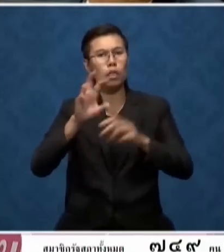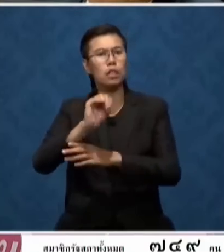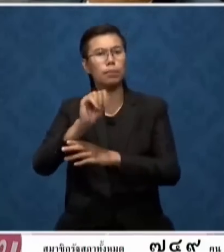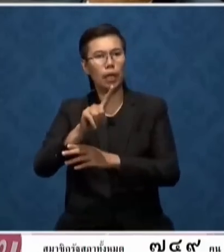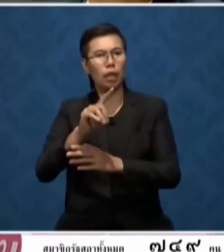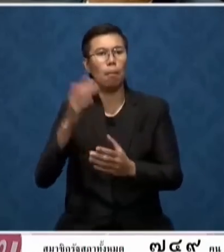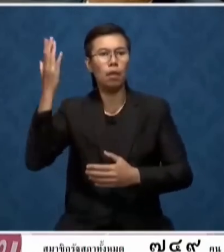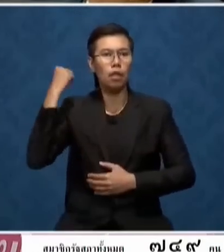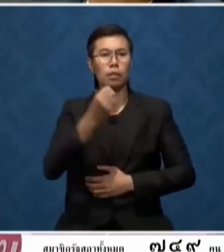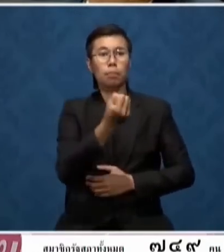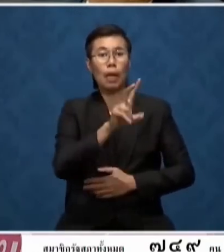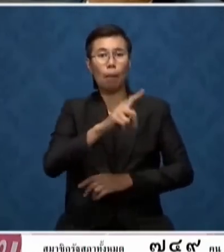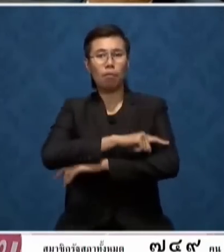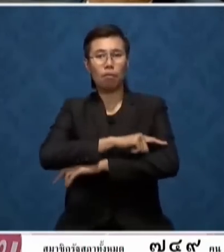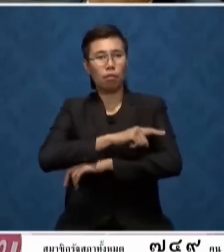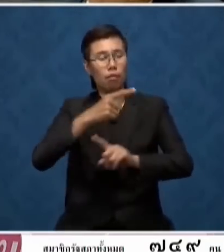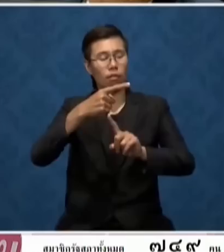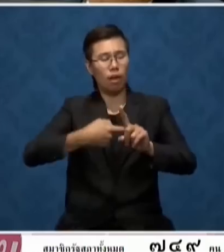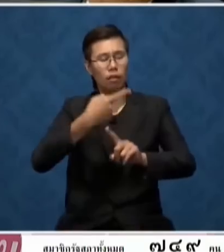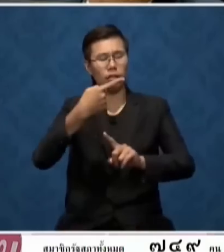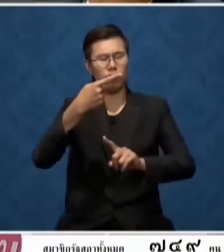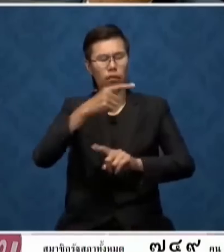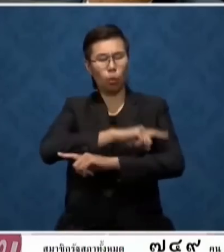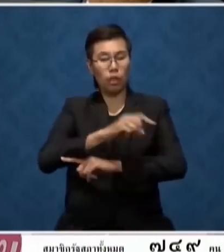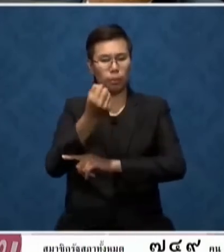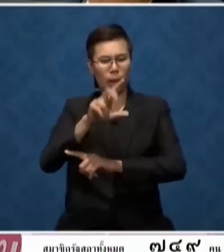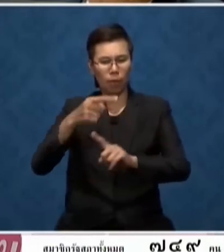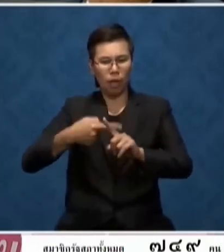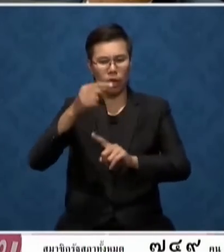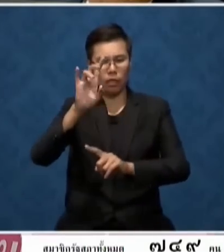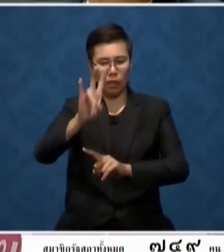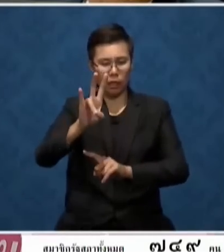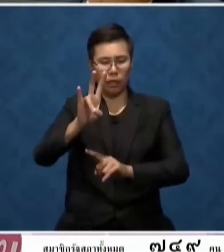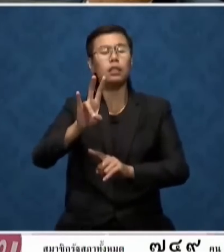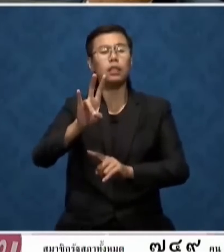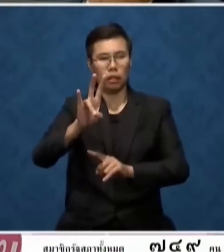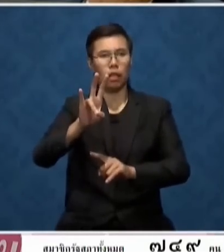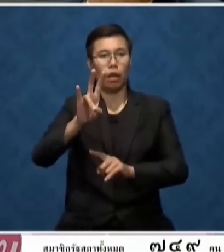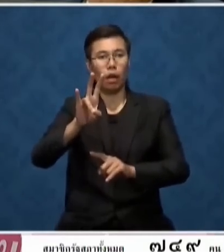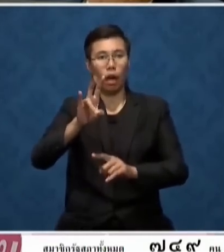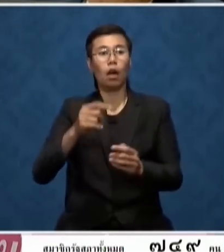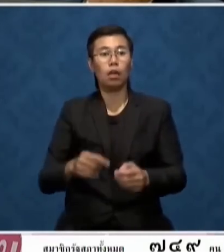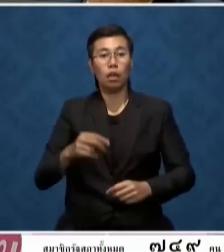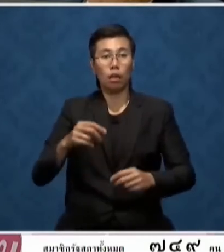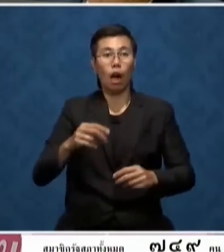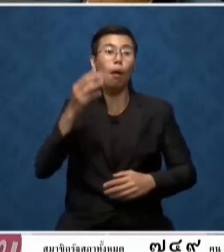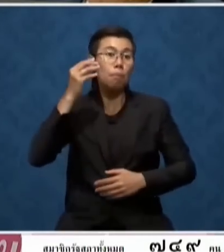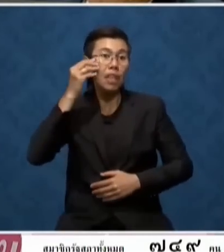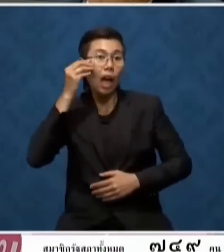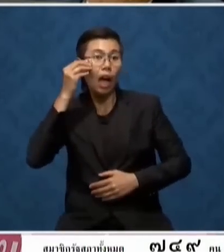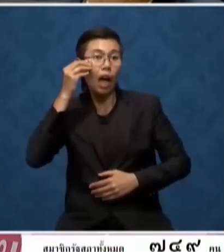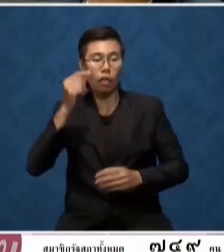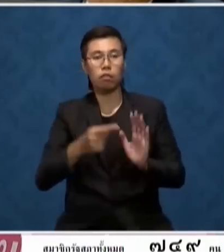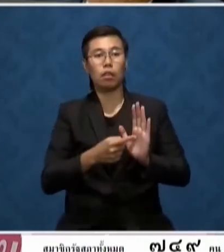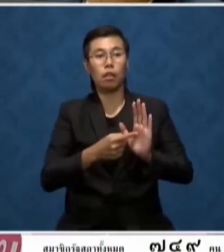วันที่ 13กรกฎาคมเป็นญัตติครับท่านประธานครับขอให้ท่านประธานได้วินิจฉัยด้วยครับว่าการเสนอคุณวินัยที่จะเดินไปรับเนี่ยนะครับเป็นยุติ